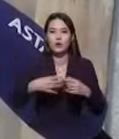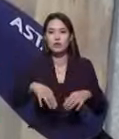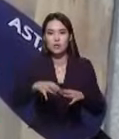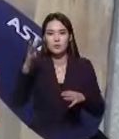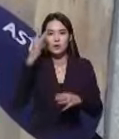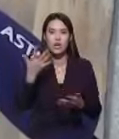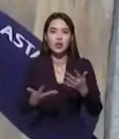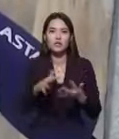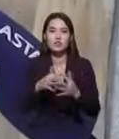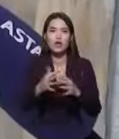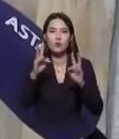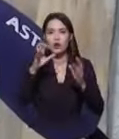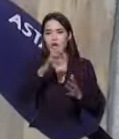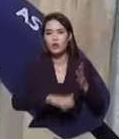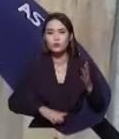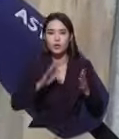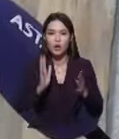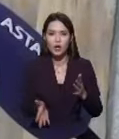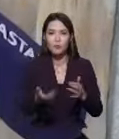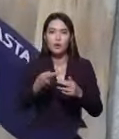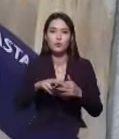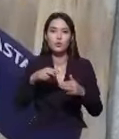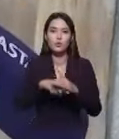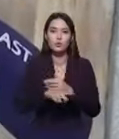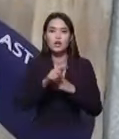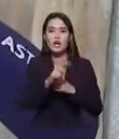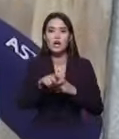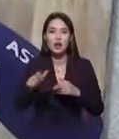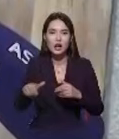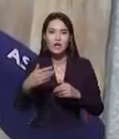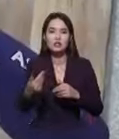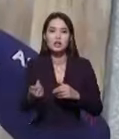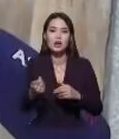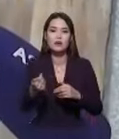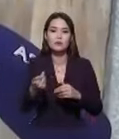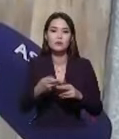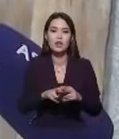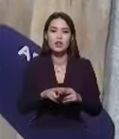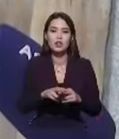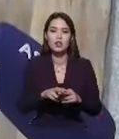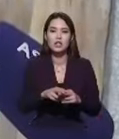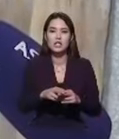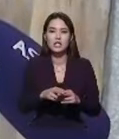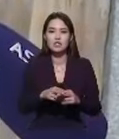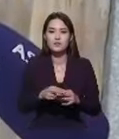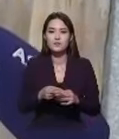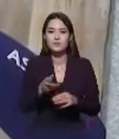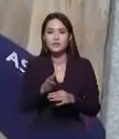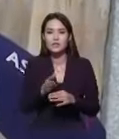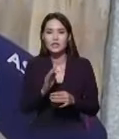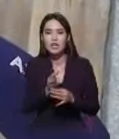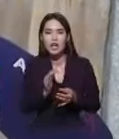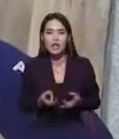ауыл статусын алса, ол кезде халықтан жеп отқан жаңағы нандары, светпен жаңа